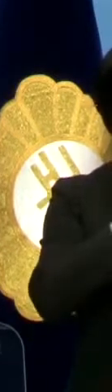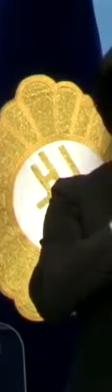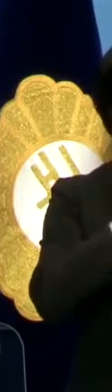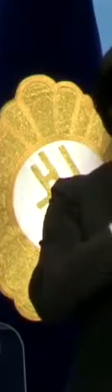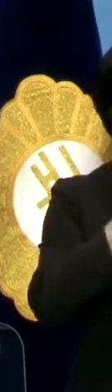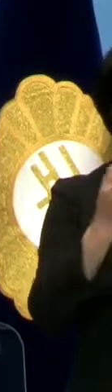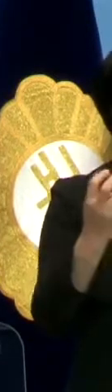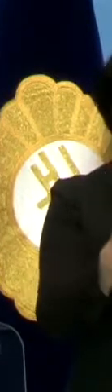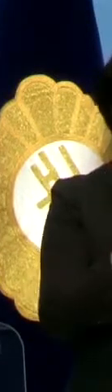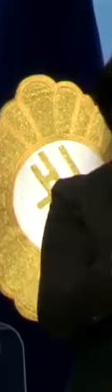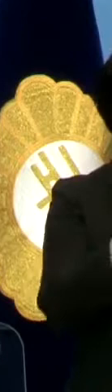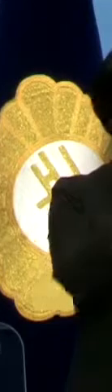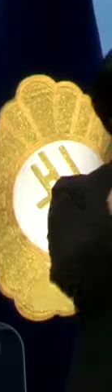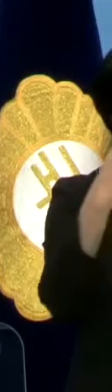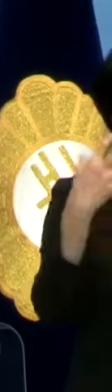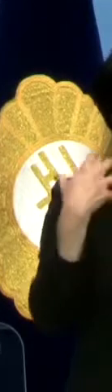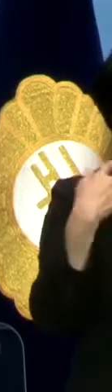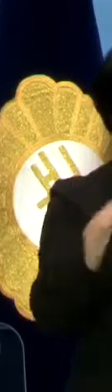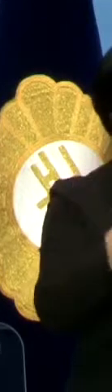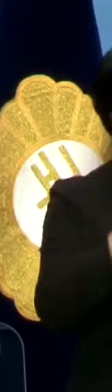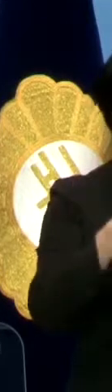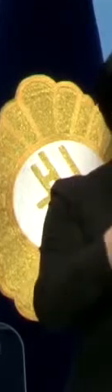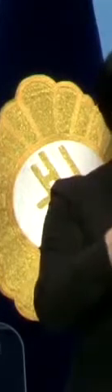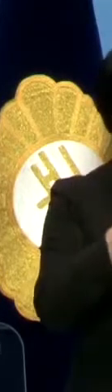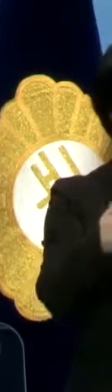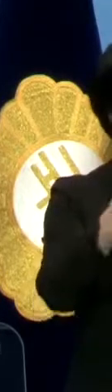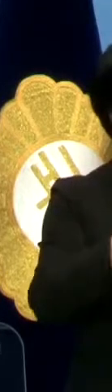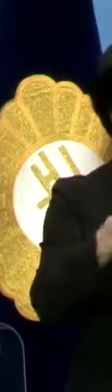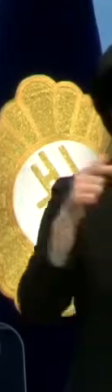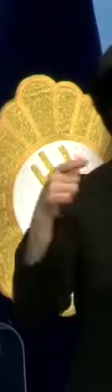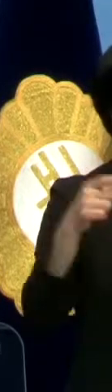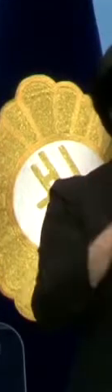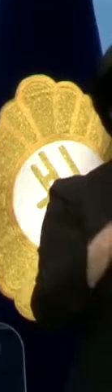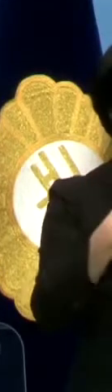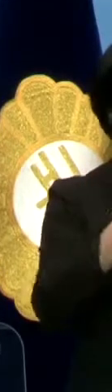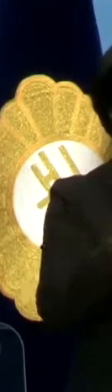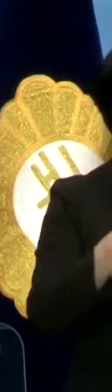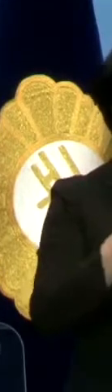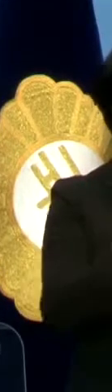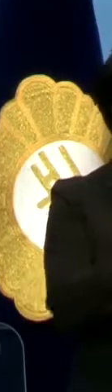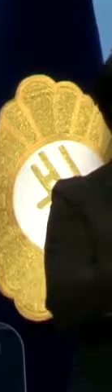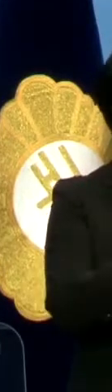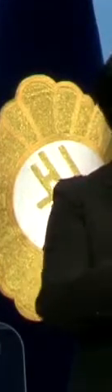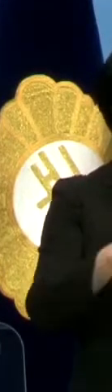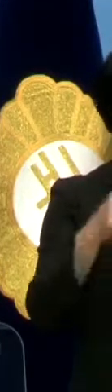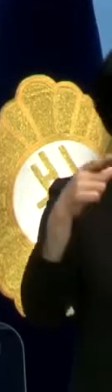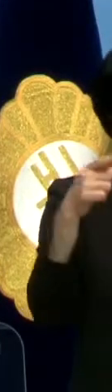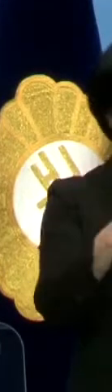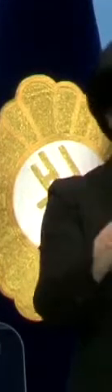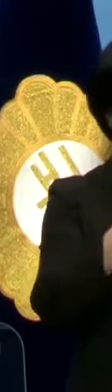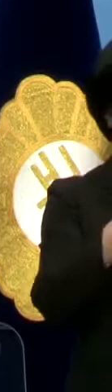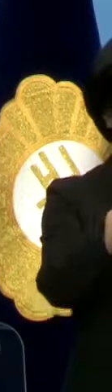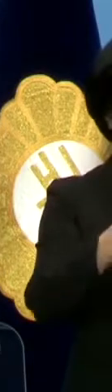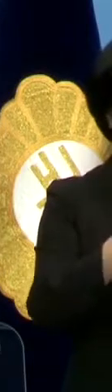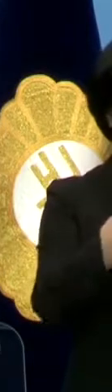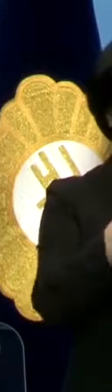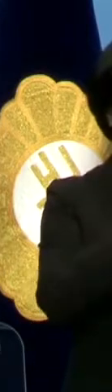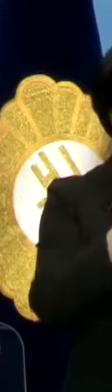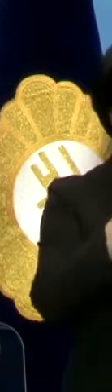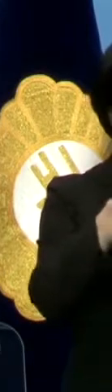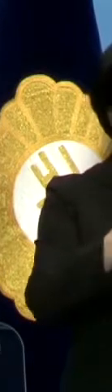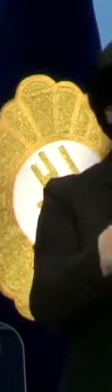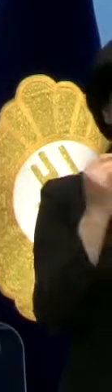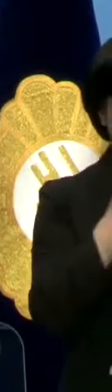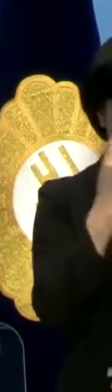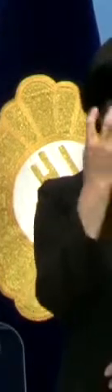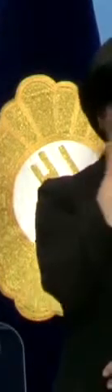방안과 정보경찰의 정보 수집 범위의 최소화, 정보 전달의 최소화, 수집된 정보에 대한